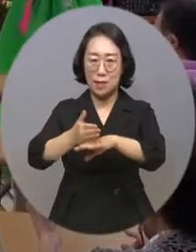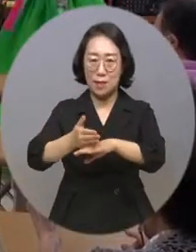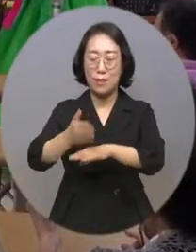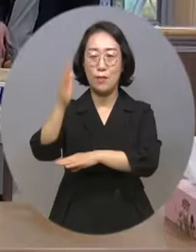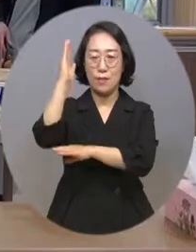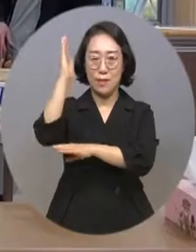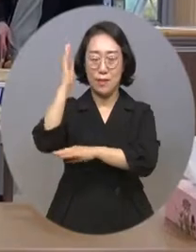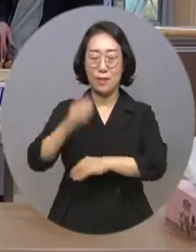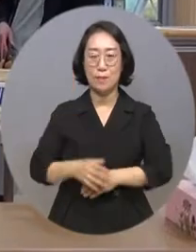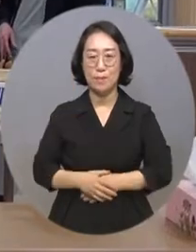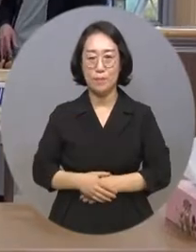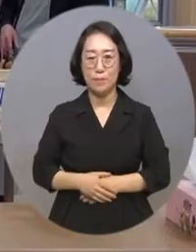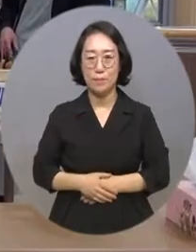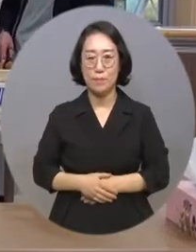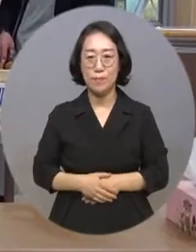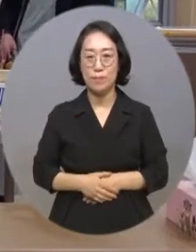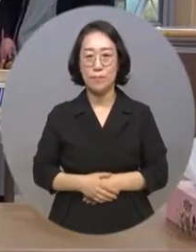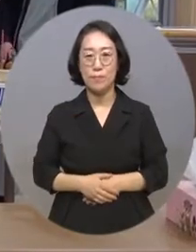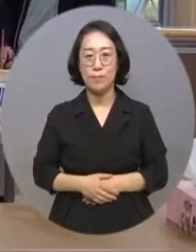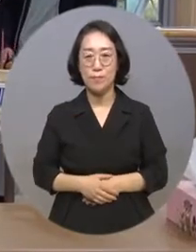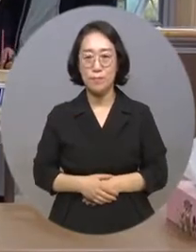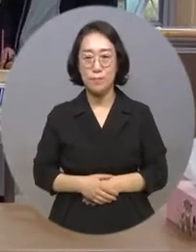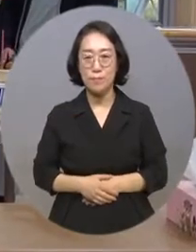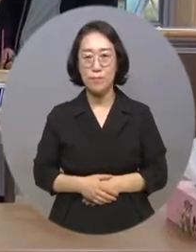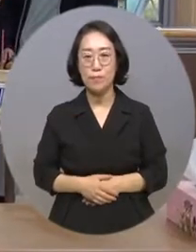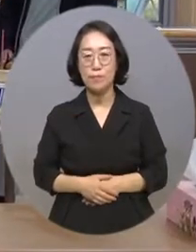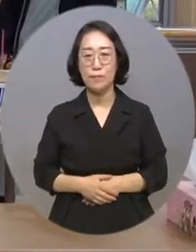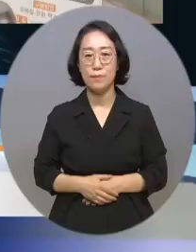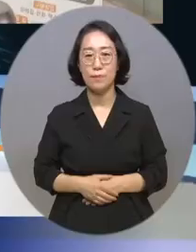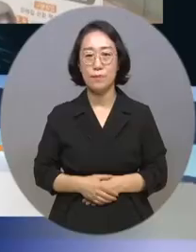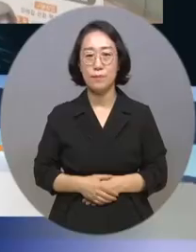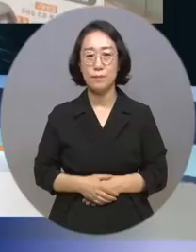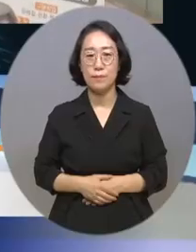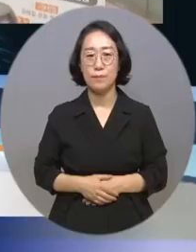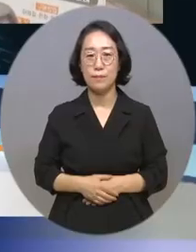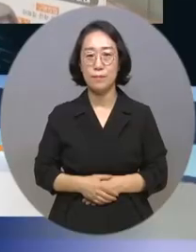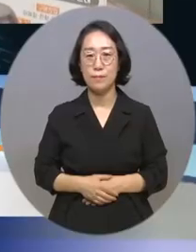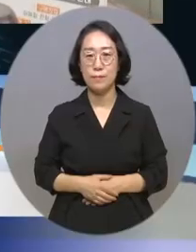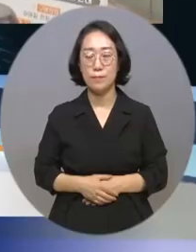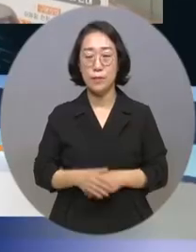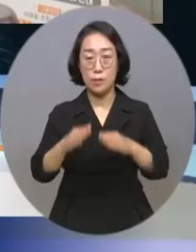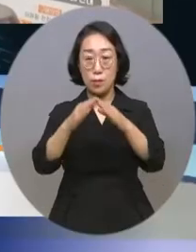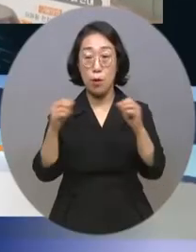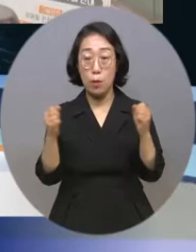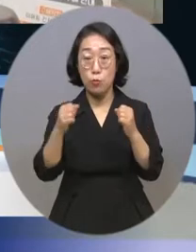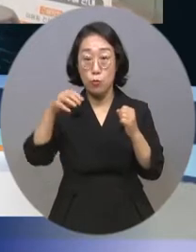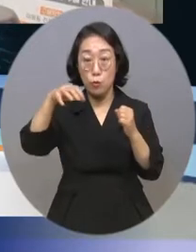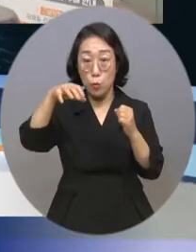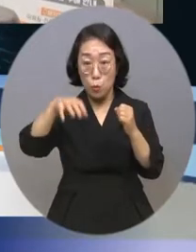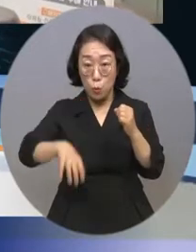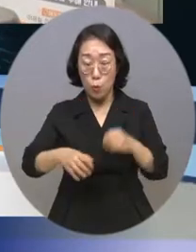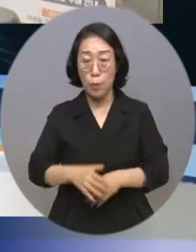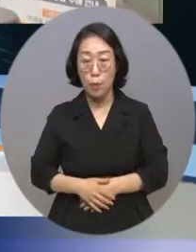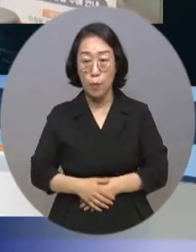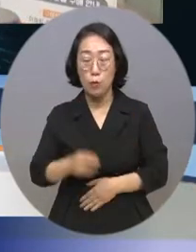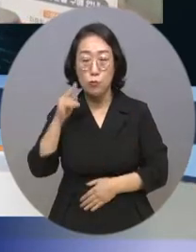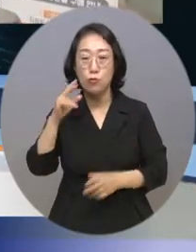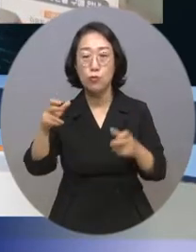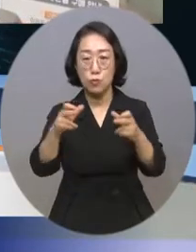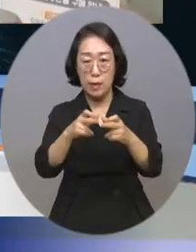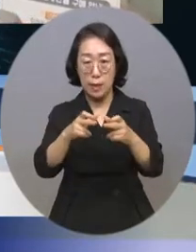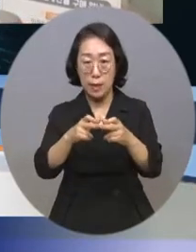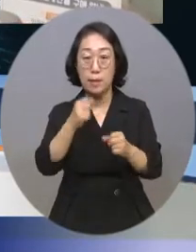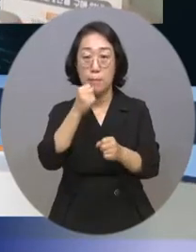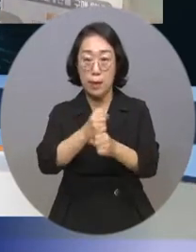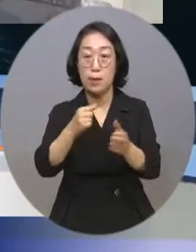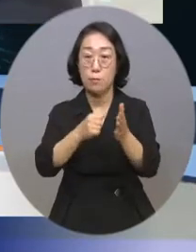전했습니다. 복지TV 뉴스 노혜림입니다. 전라북도 장수군이 중증장애인 생산품